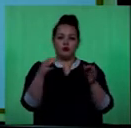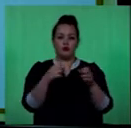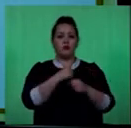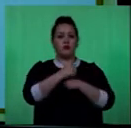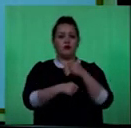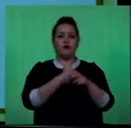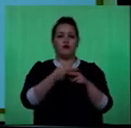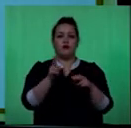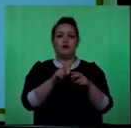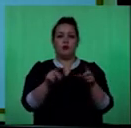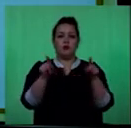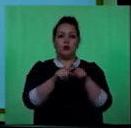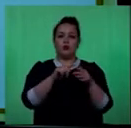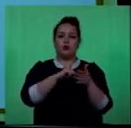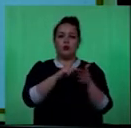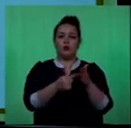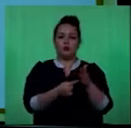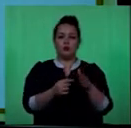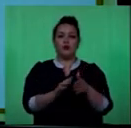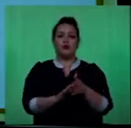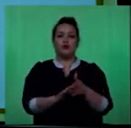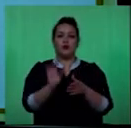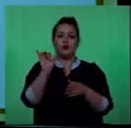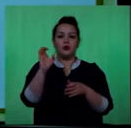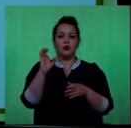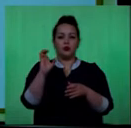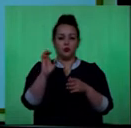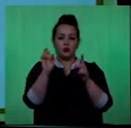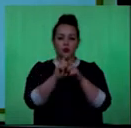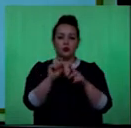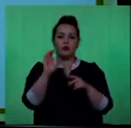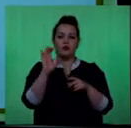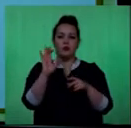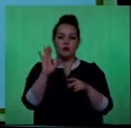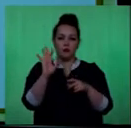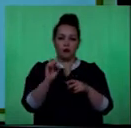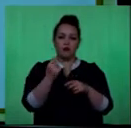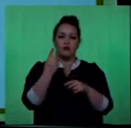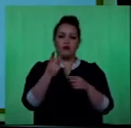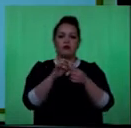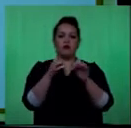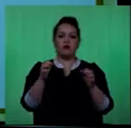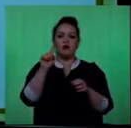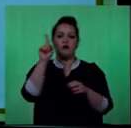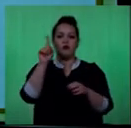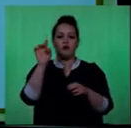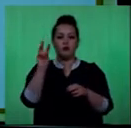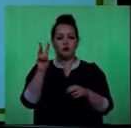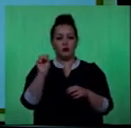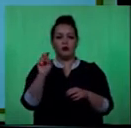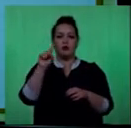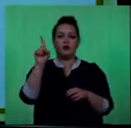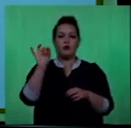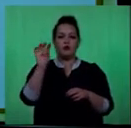это однокоренные слова у слов во второй строке зиму зимой зимние конечно же